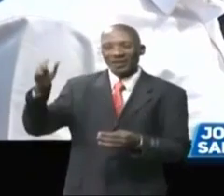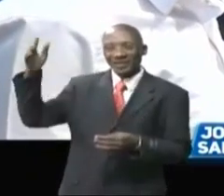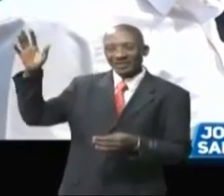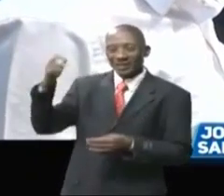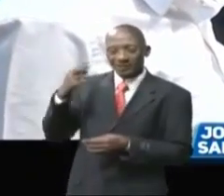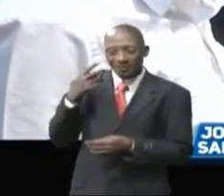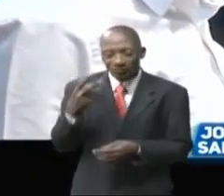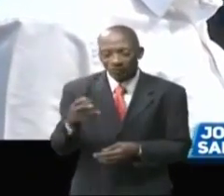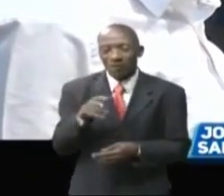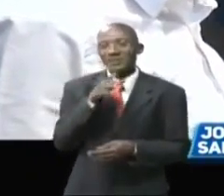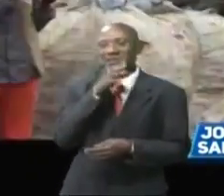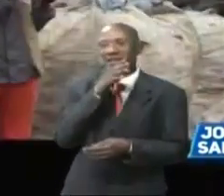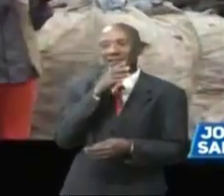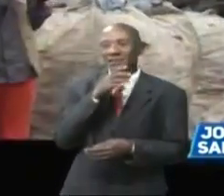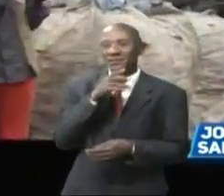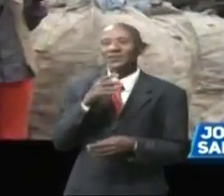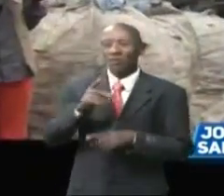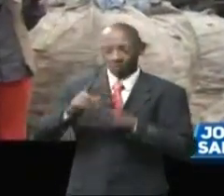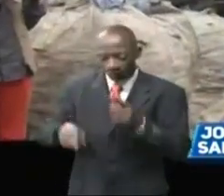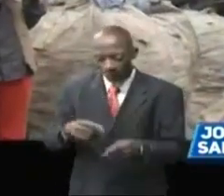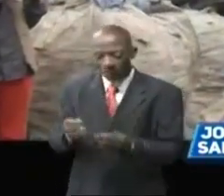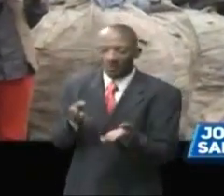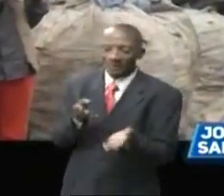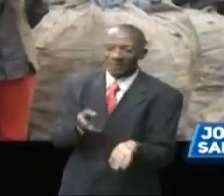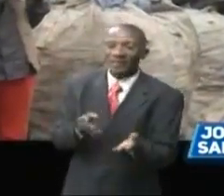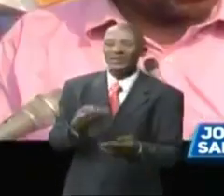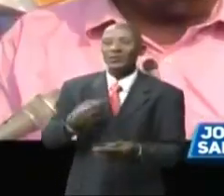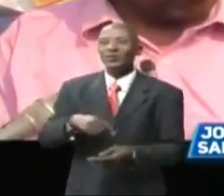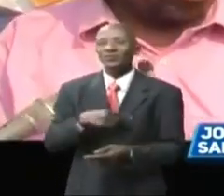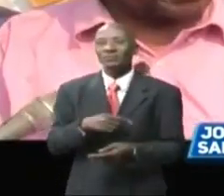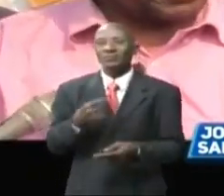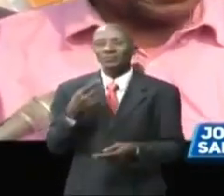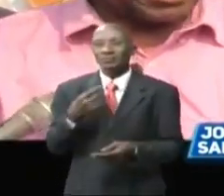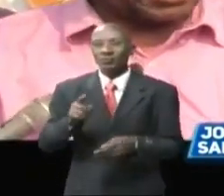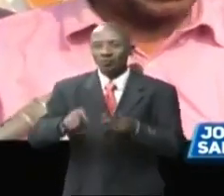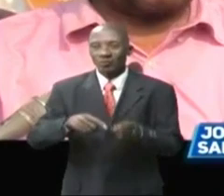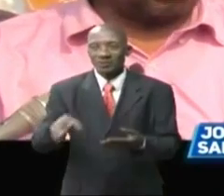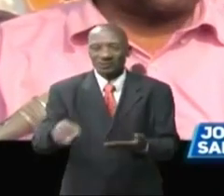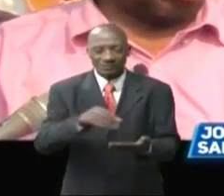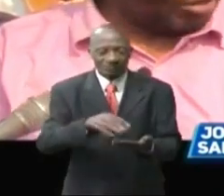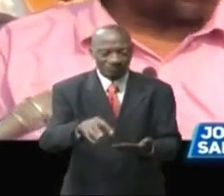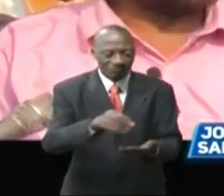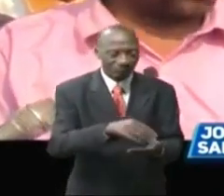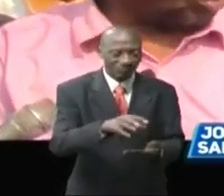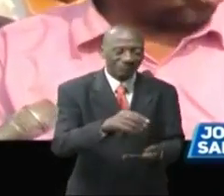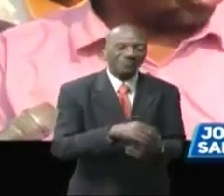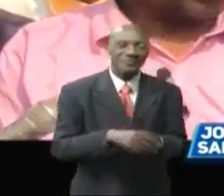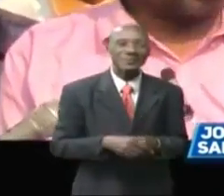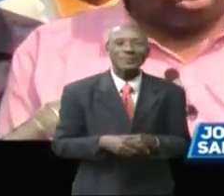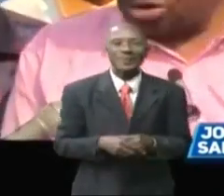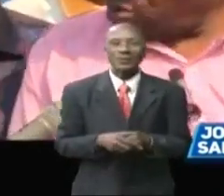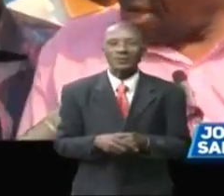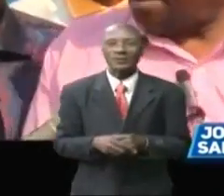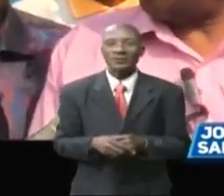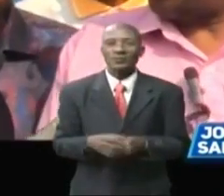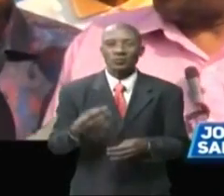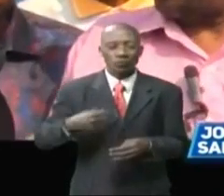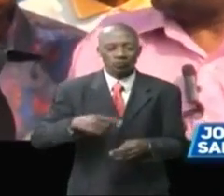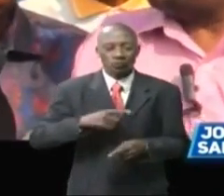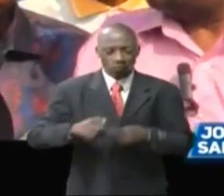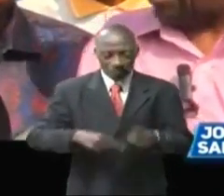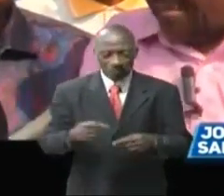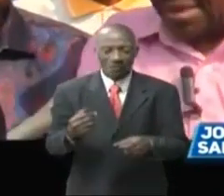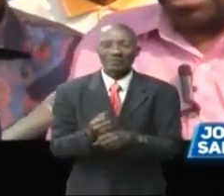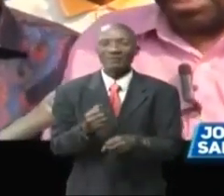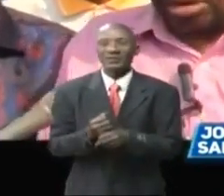groupe Angel, donne l'essence de cette opération. Au jour d'aujourd'hui, nous ramassons entre 25 et 30 tonnes par jour. Notre souhait est